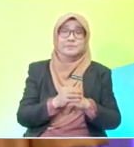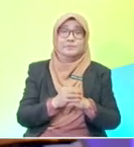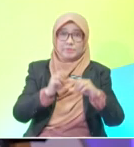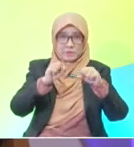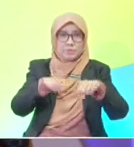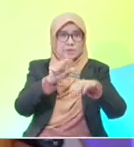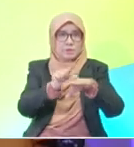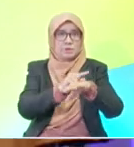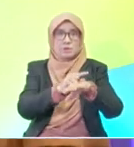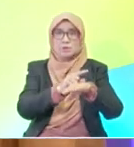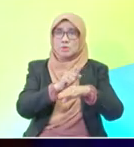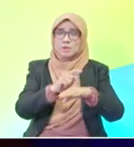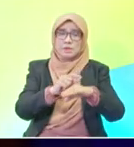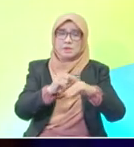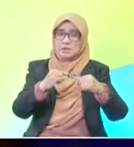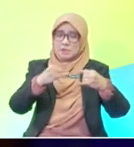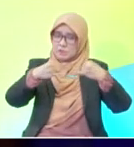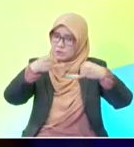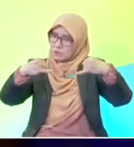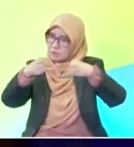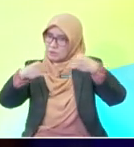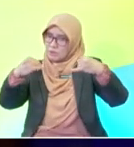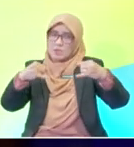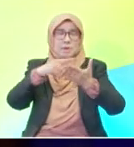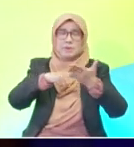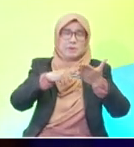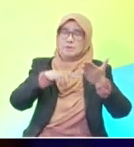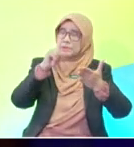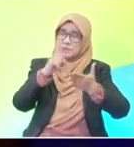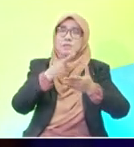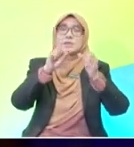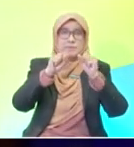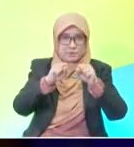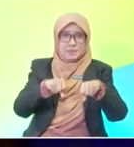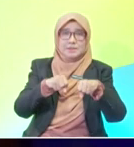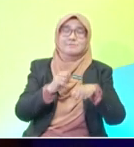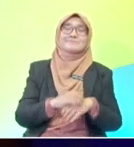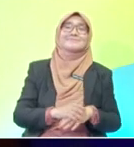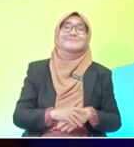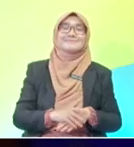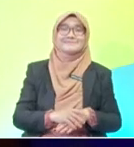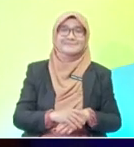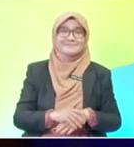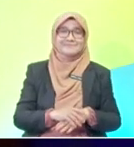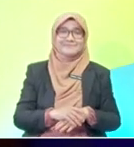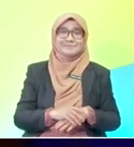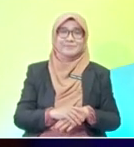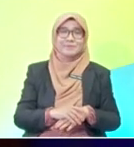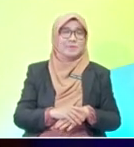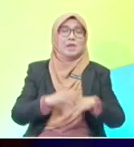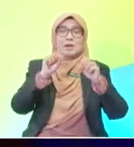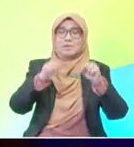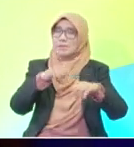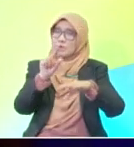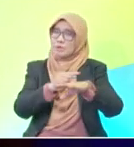boleh, Cikgu? Boleh. Kita boleh gunakan tali rafia. Kita guna apa sahaja barang yang kita rasa sesuai,